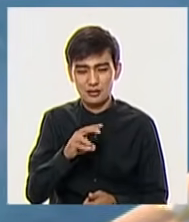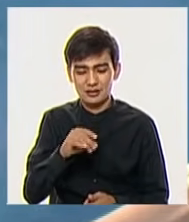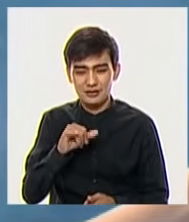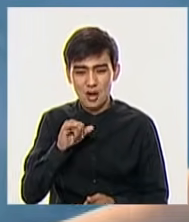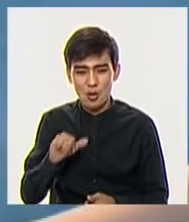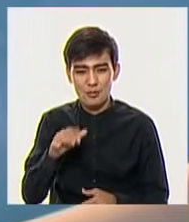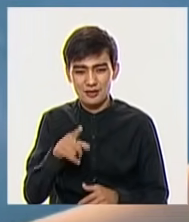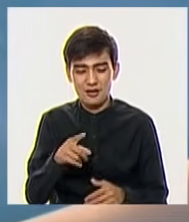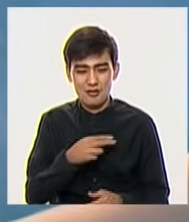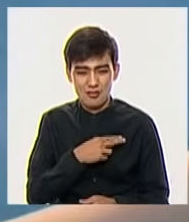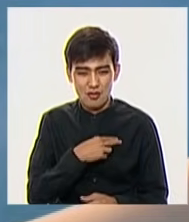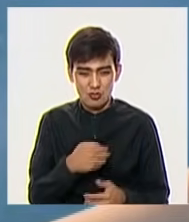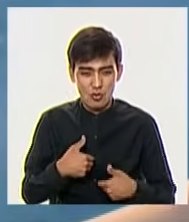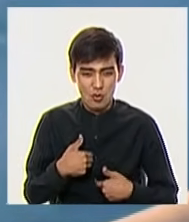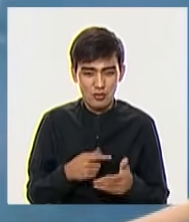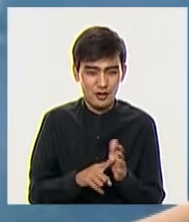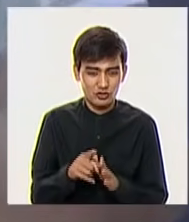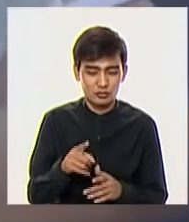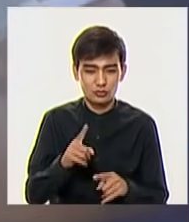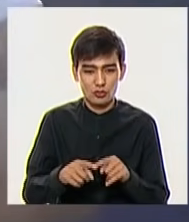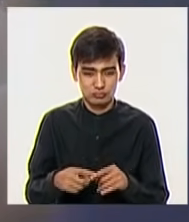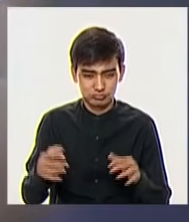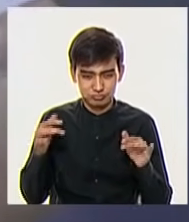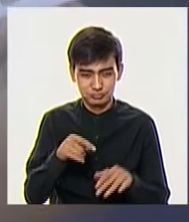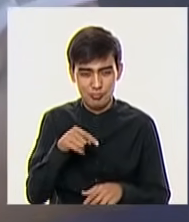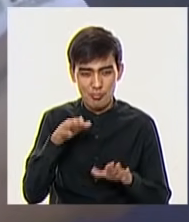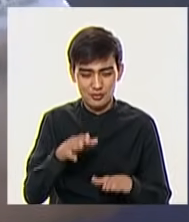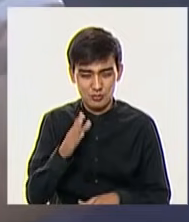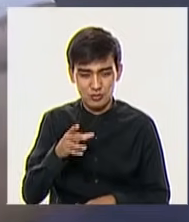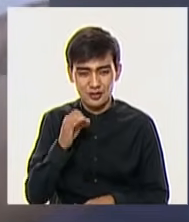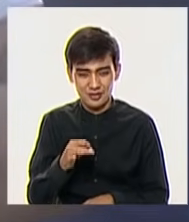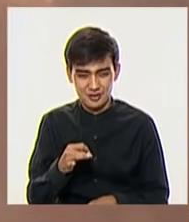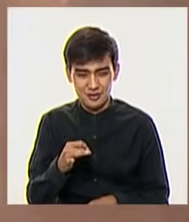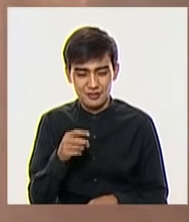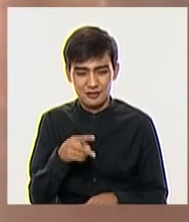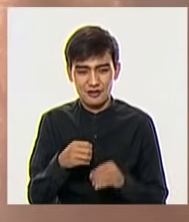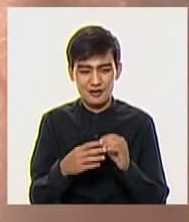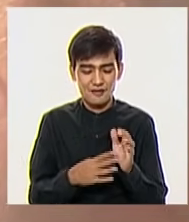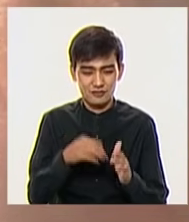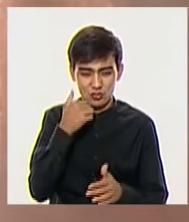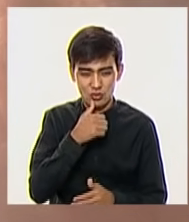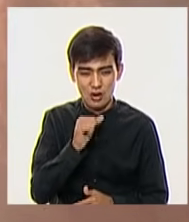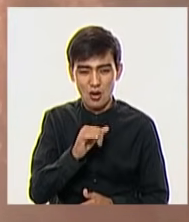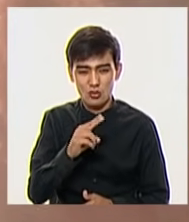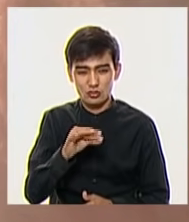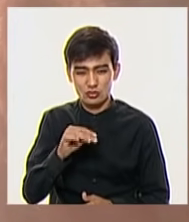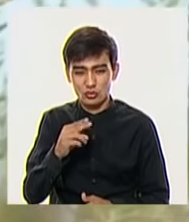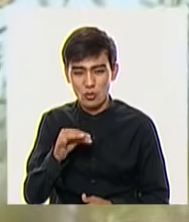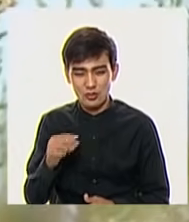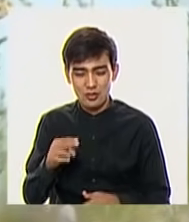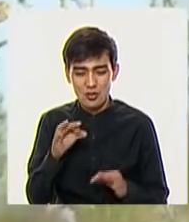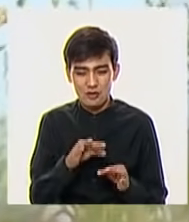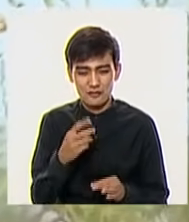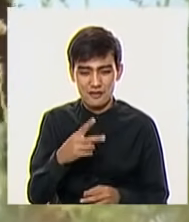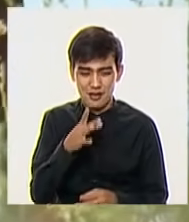мал қырылып жатыр. Сол жерде қандастар шақырып отырмыз, келеміз. Бұл жерді Тілеп нан серіктесігі 2019 жылы аукцион арқылы 20 жылға жалға